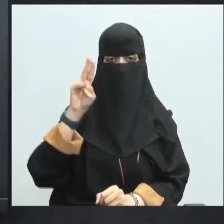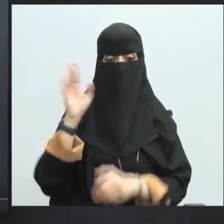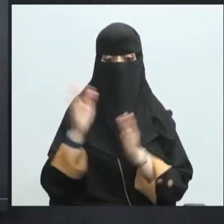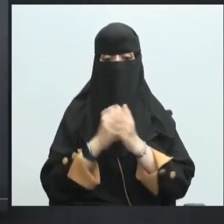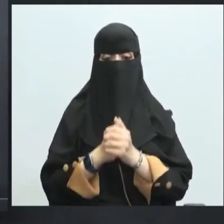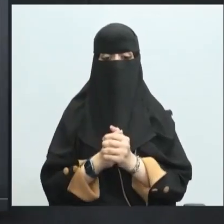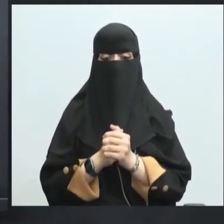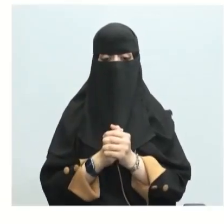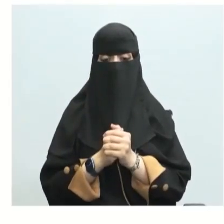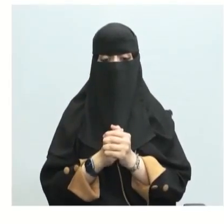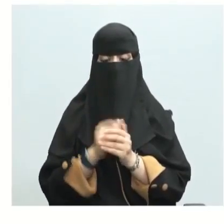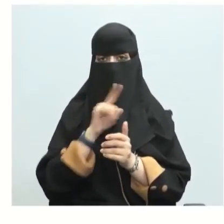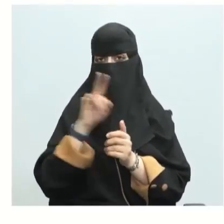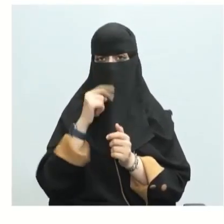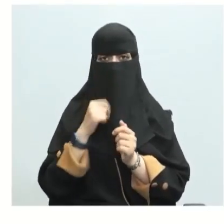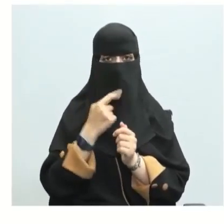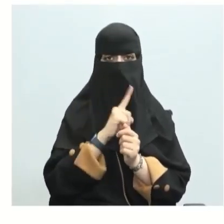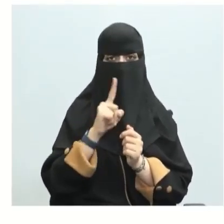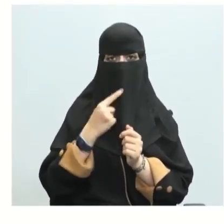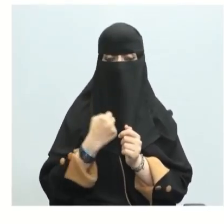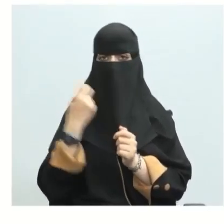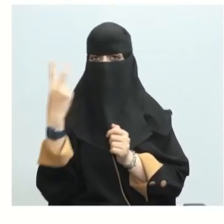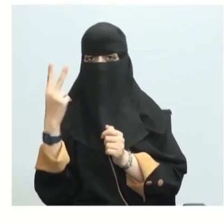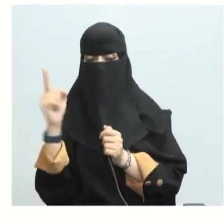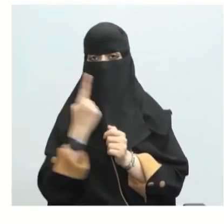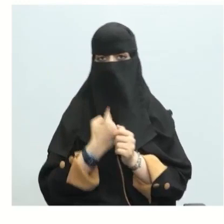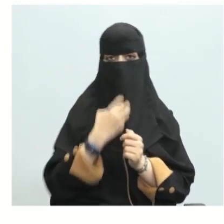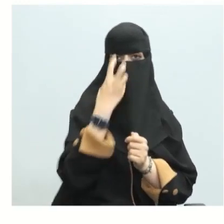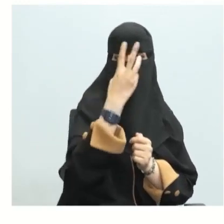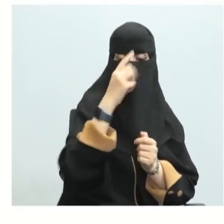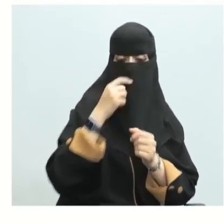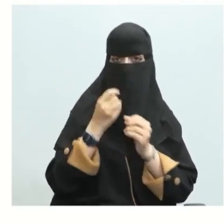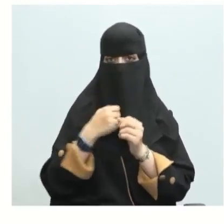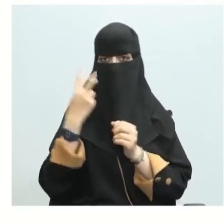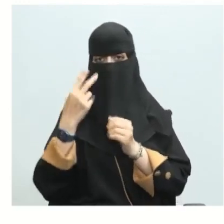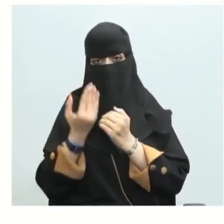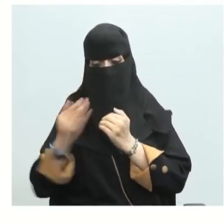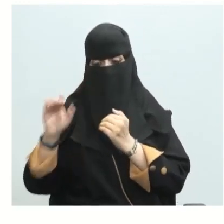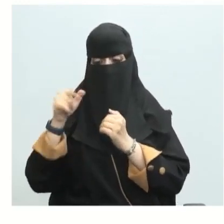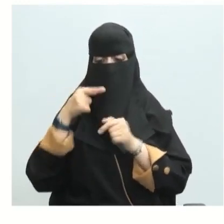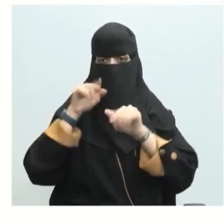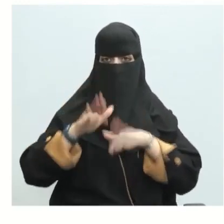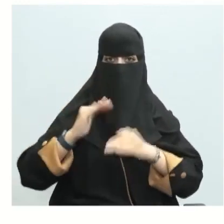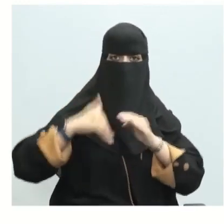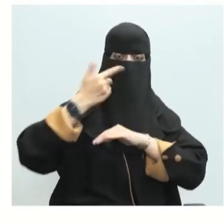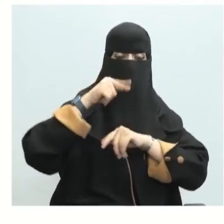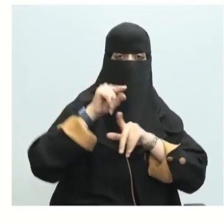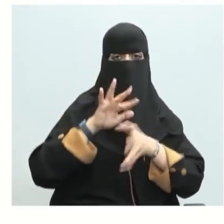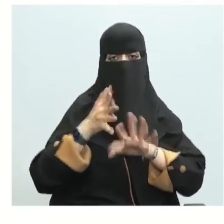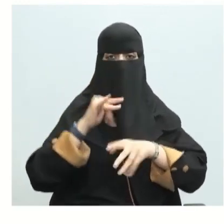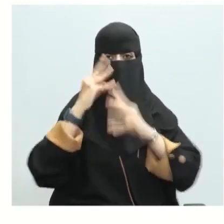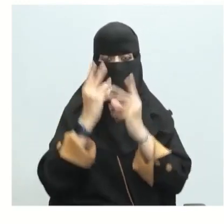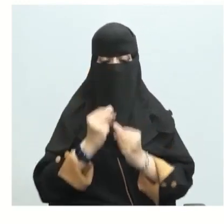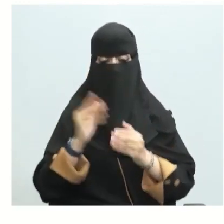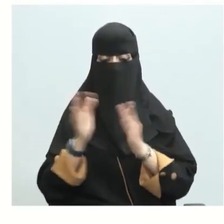اكسيد الكبريت فانا لا اريد ثاني اكسيد الكبريت من ضمن النواتج لابد ان نتخلص منها في هذه الحاله يمكن حساب الدلتا